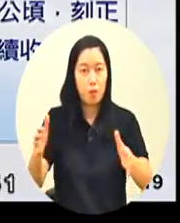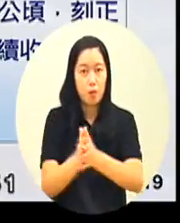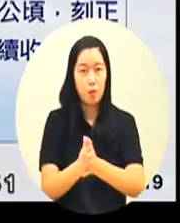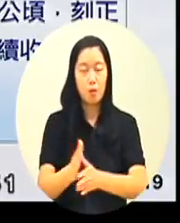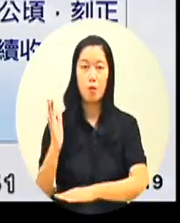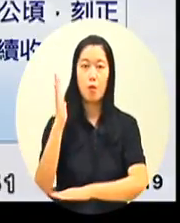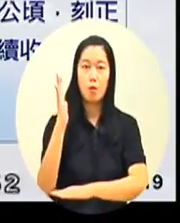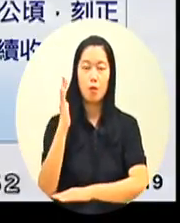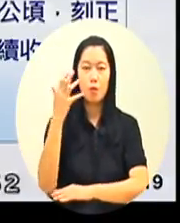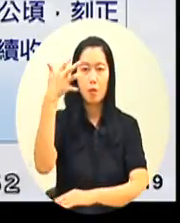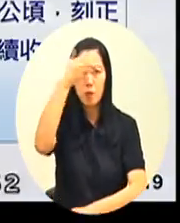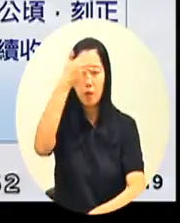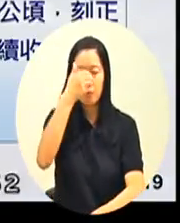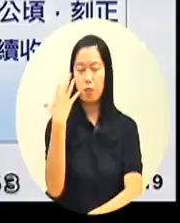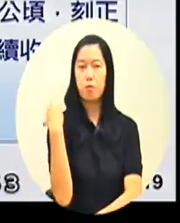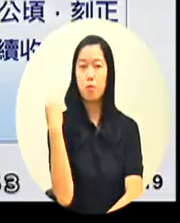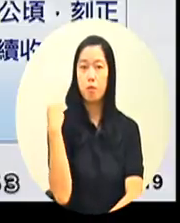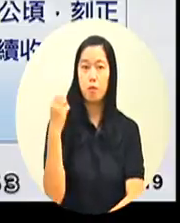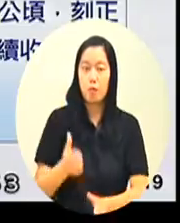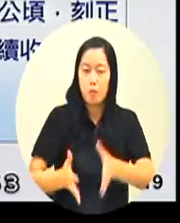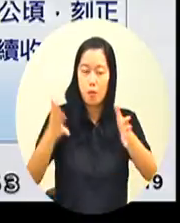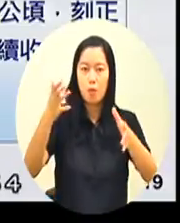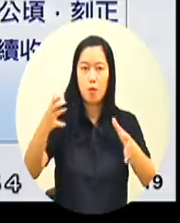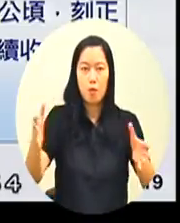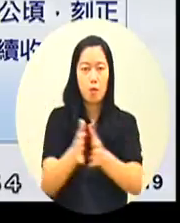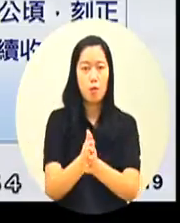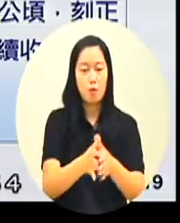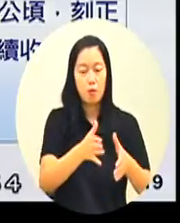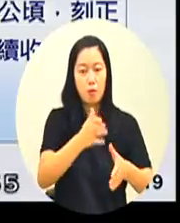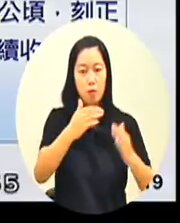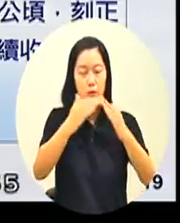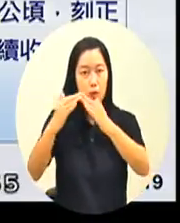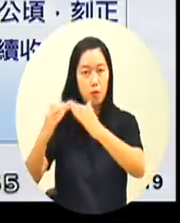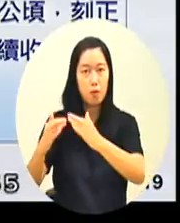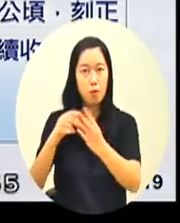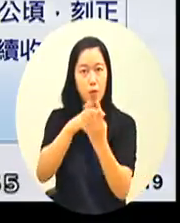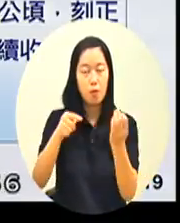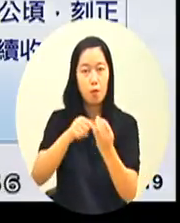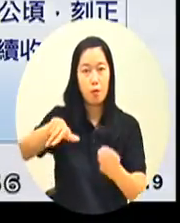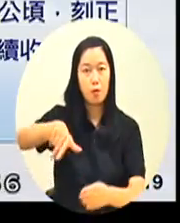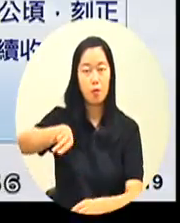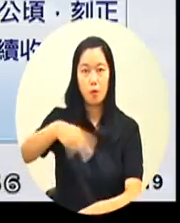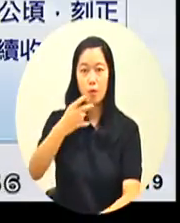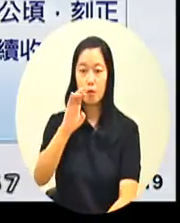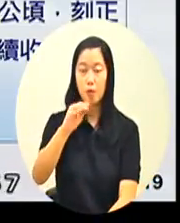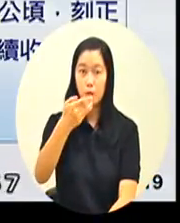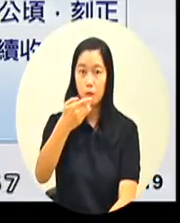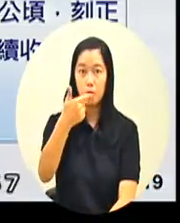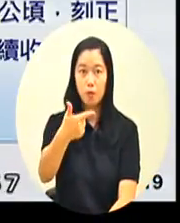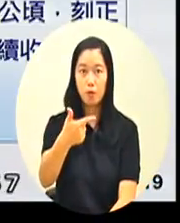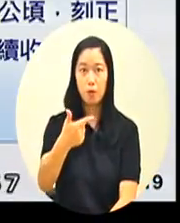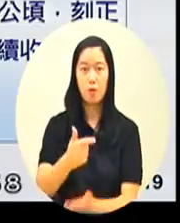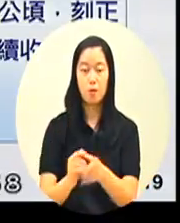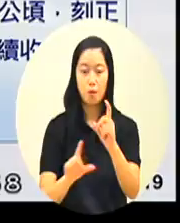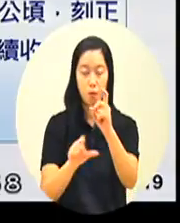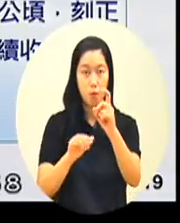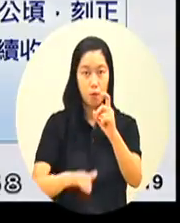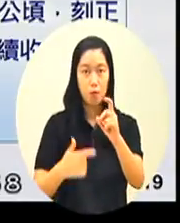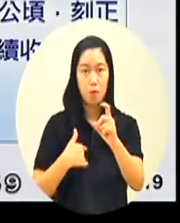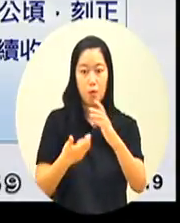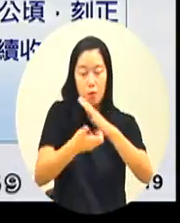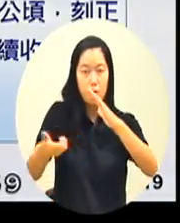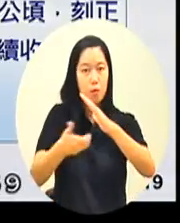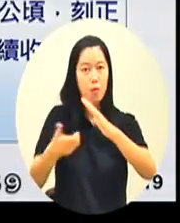老旧建设一共有296户。那到今年10月底为止，我们已经辅导搬迁